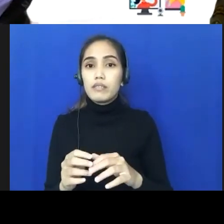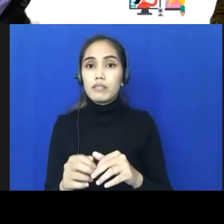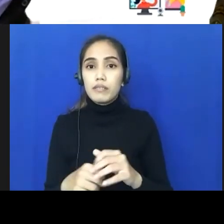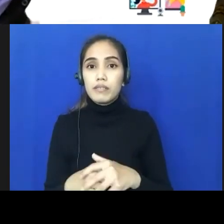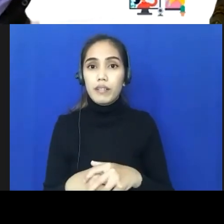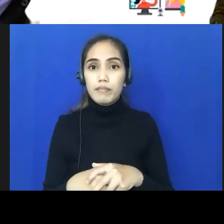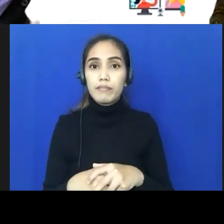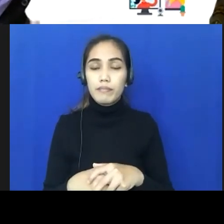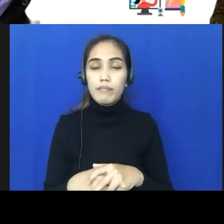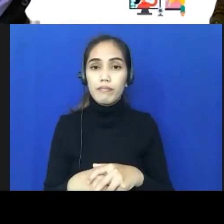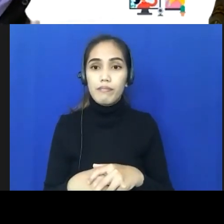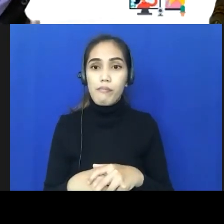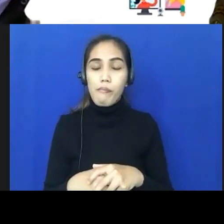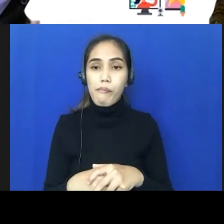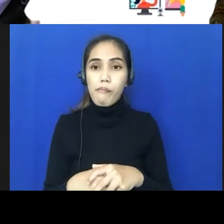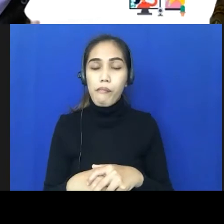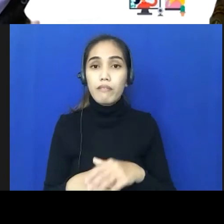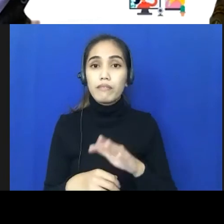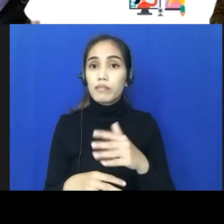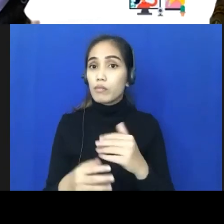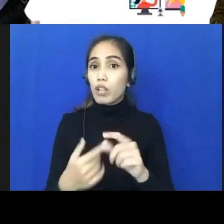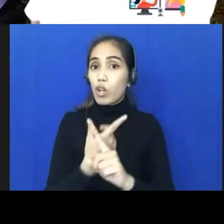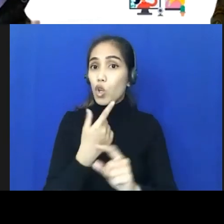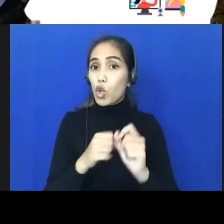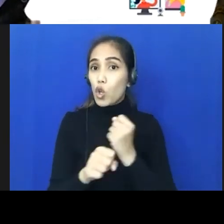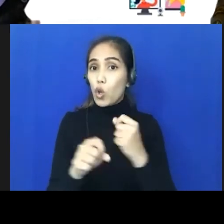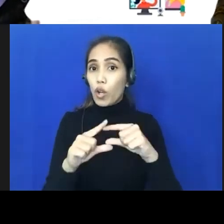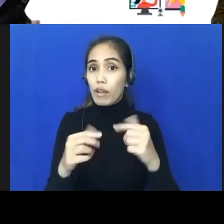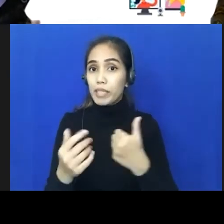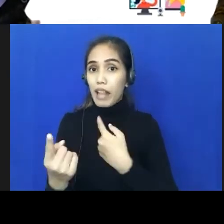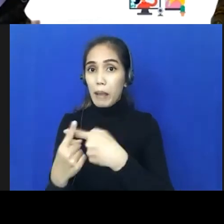pandemi. Mungkin itu yang di Katapang. Mungkin Dr. Yoga di Cipedes bisa lebih